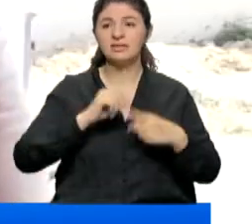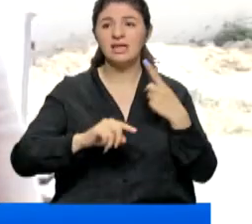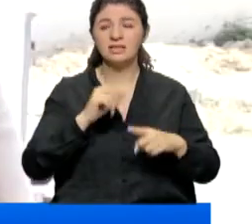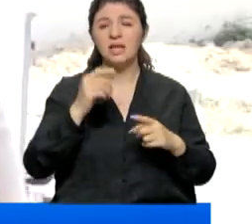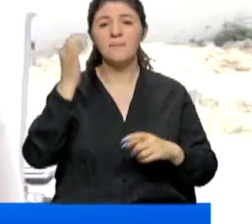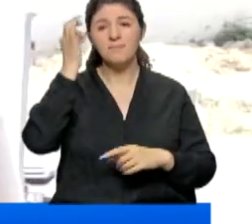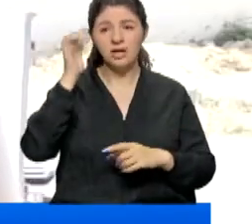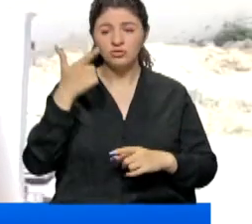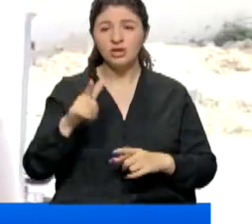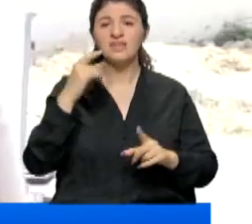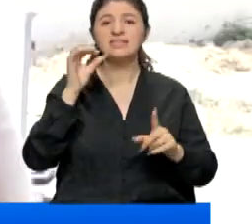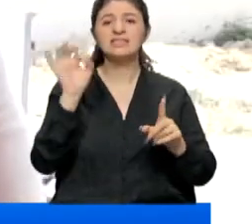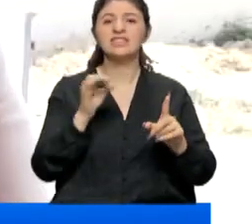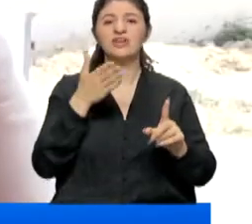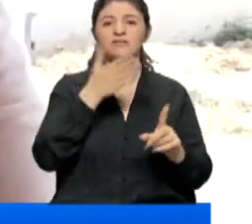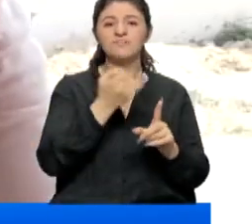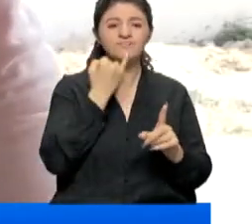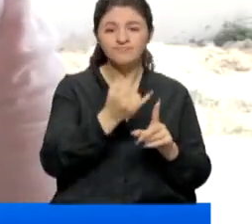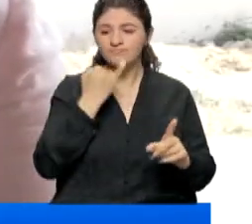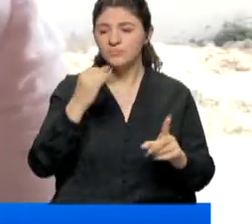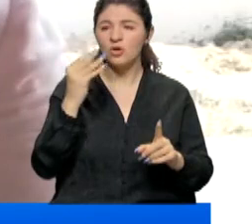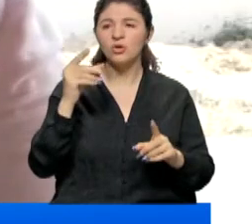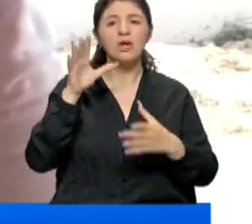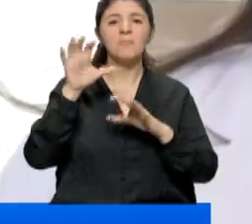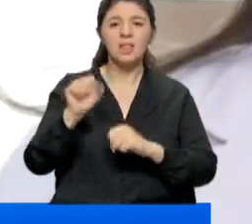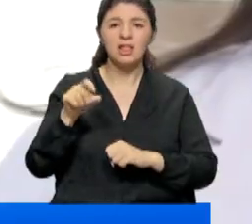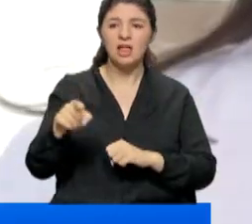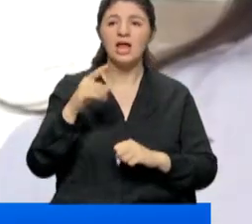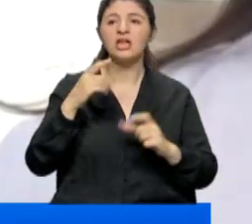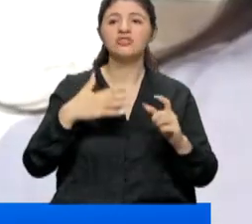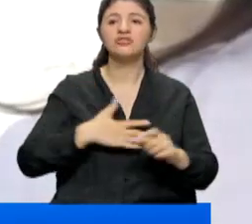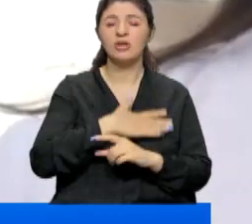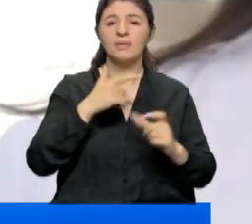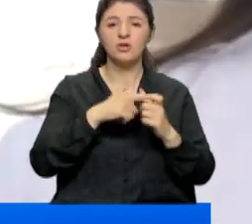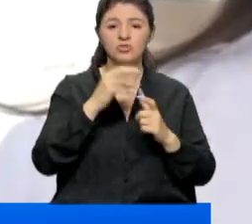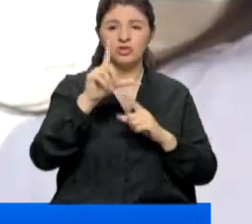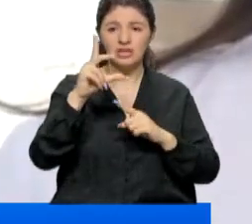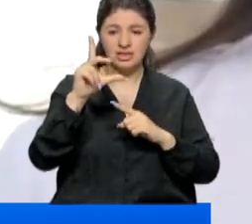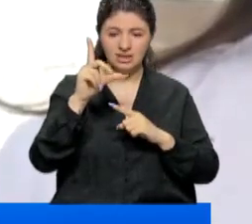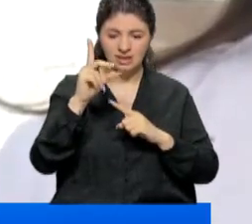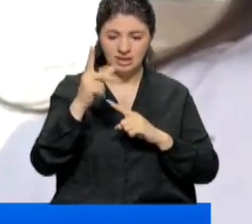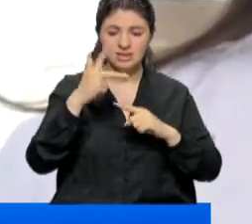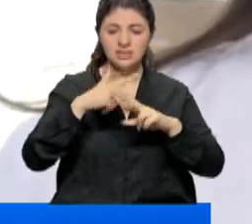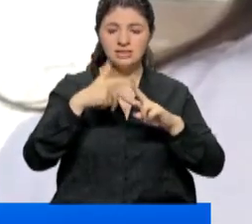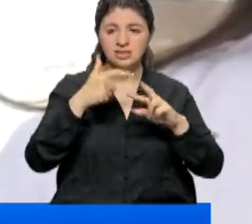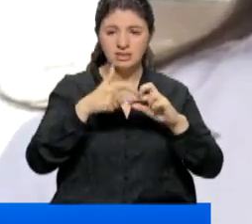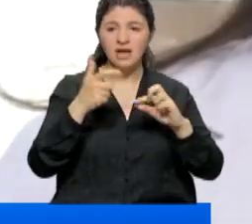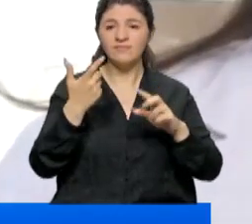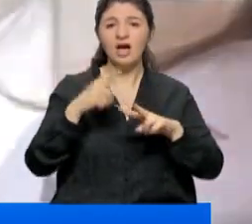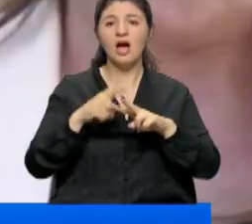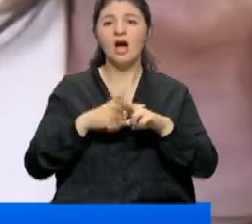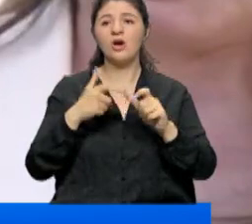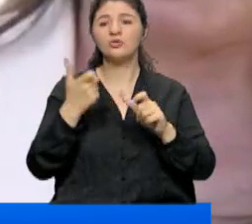siyasilerin Bakırköy ve Silivri'de ziyaret ettiği sanıklar Sason olarak CHP'li Gülizar Biçer Karaca ve Aysu Bankoğlu aracılığı ile